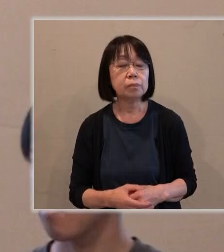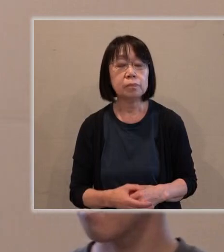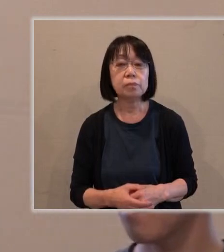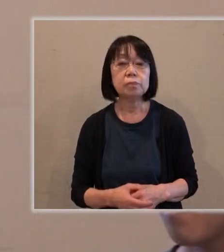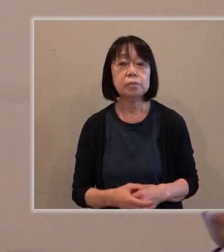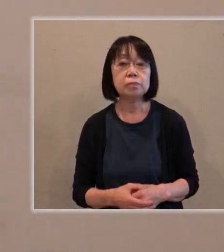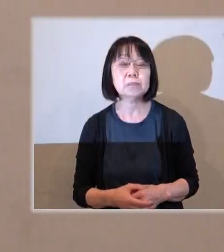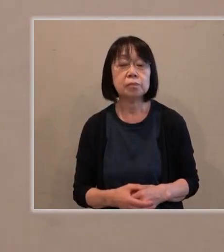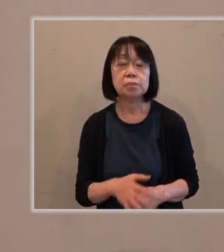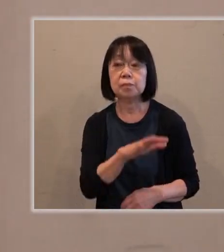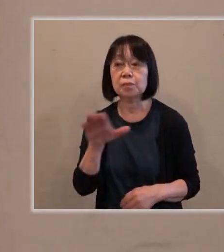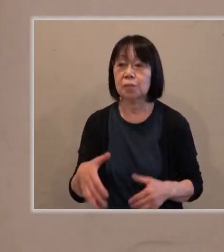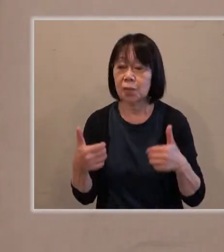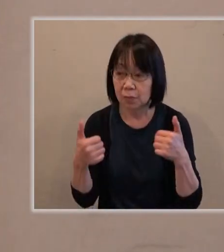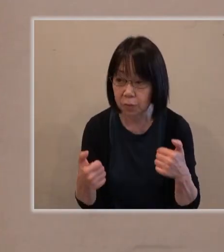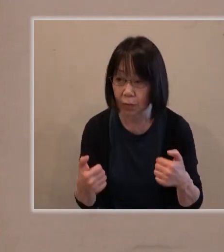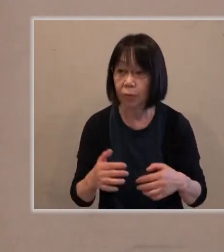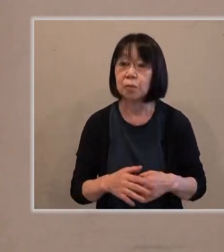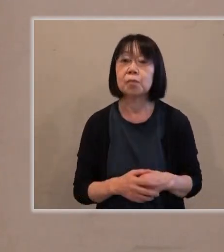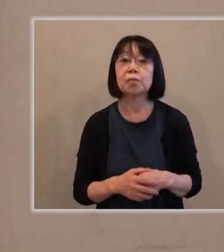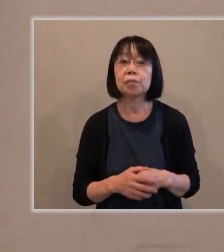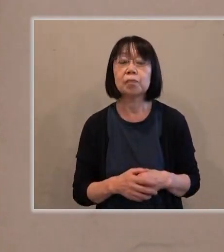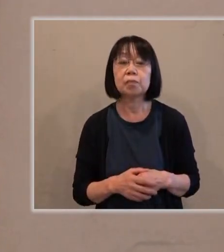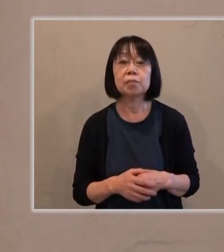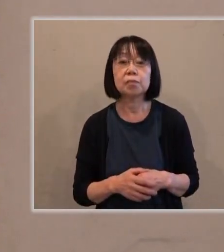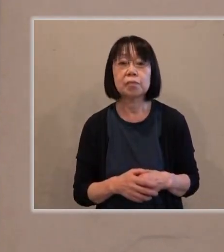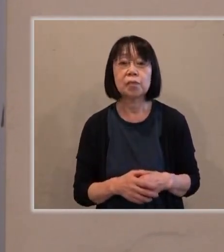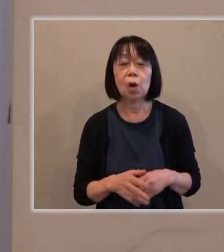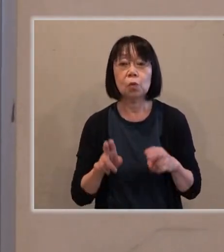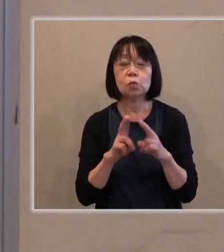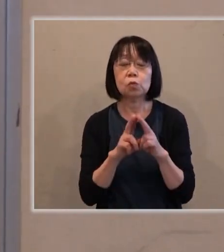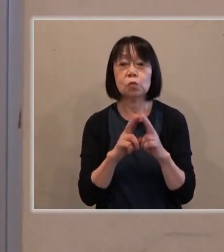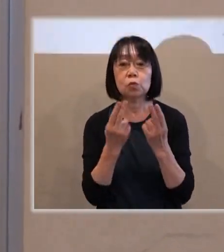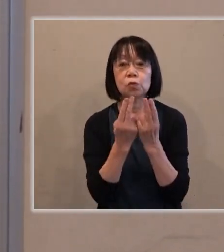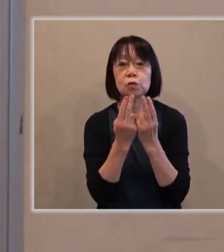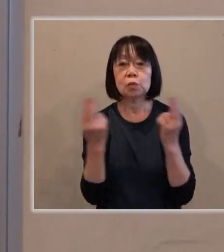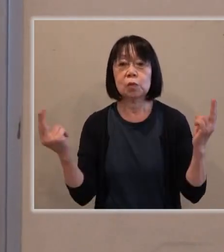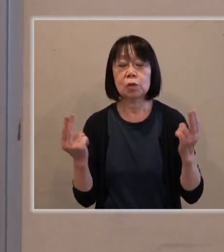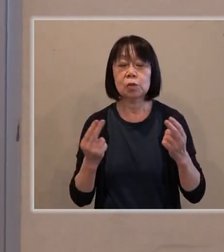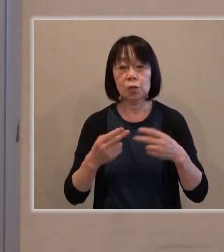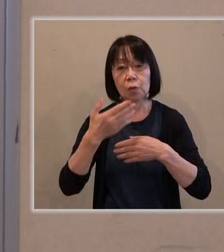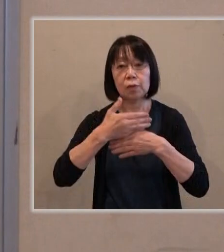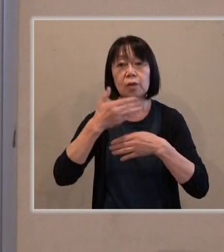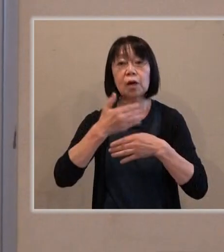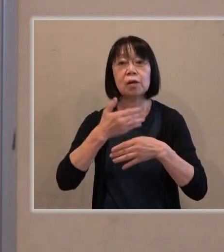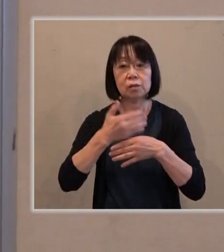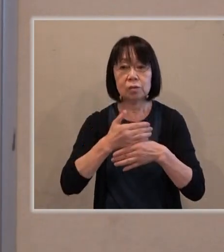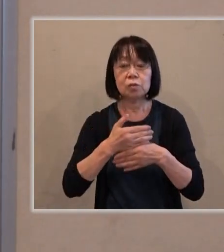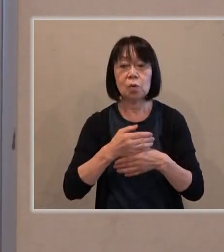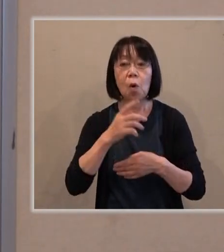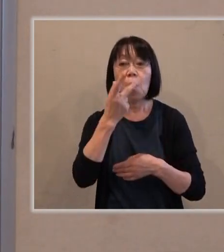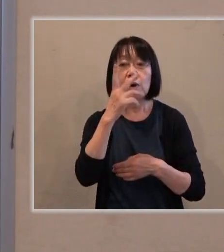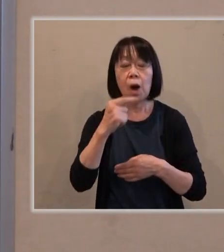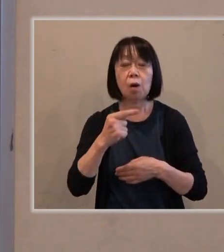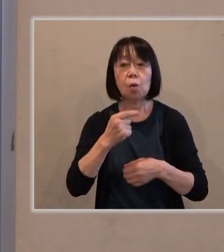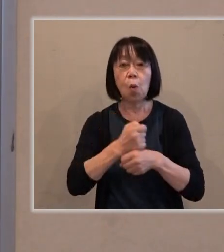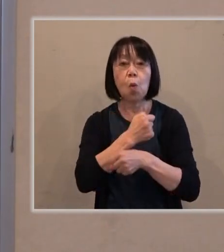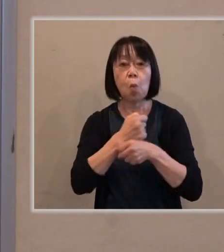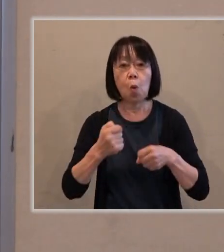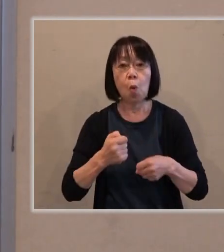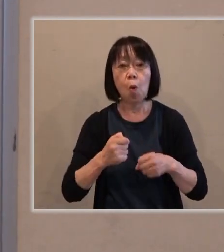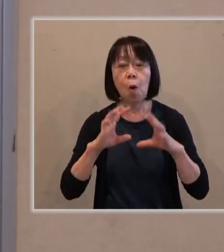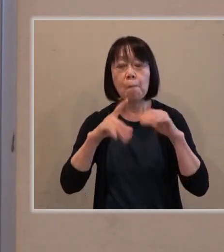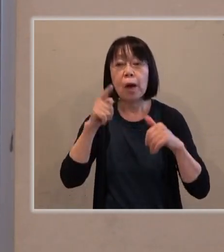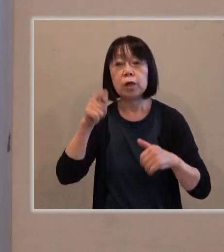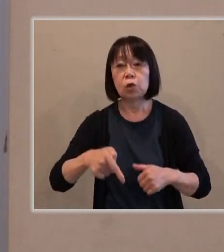はい、皆さんこんにちは。ユニバーサルデザイン有限会社観光房の牧野純子と申します。どうぞよろ